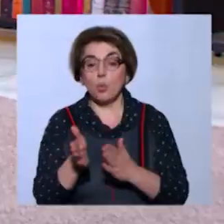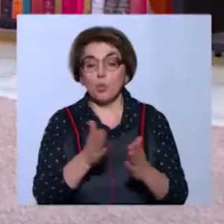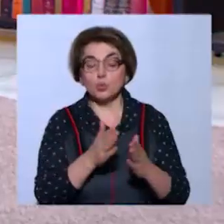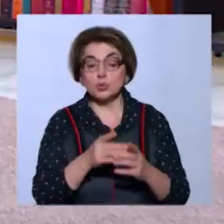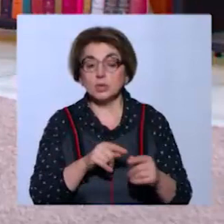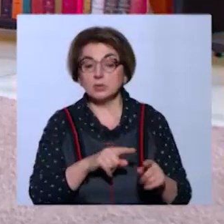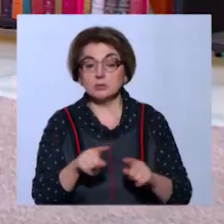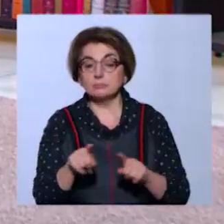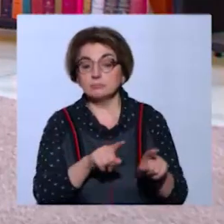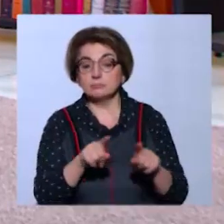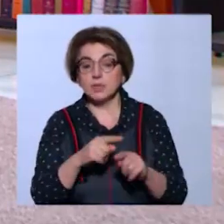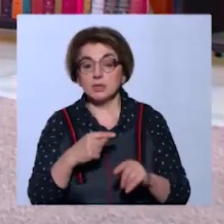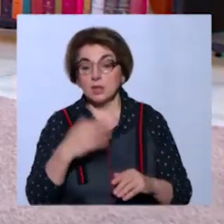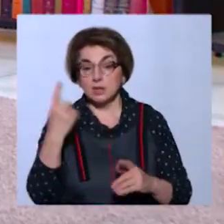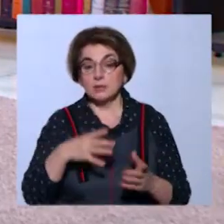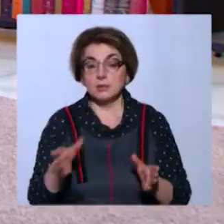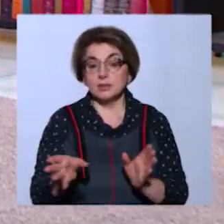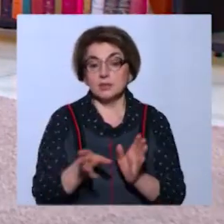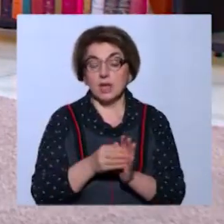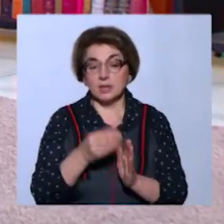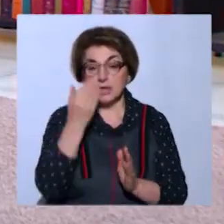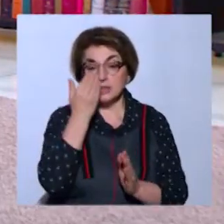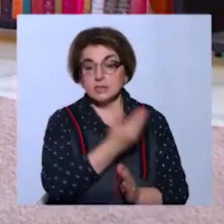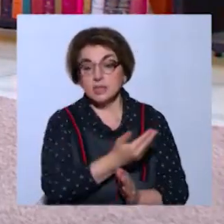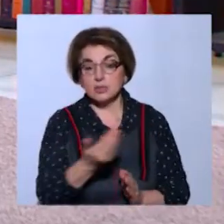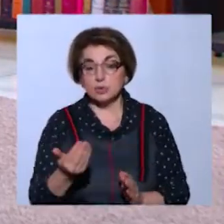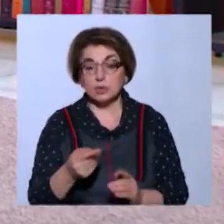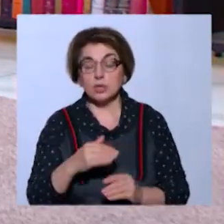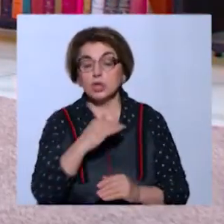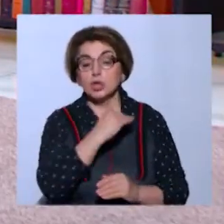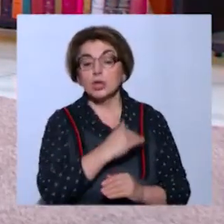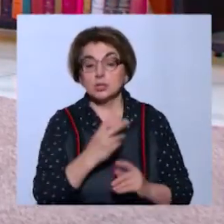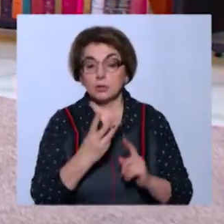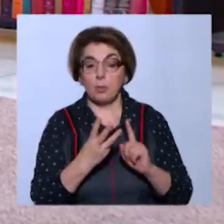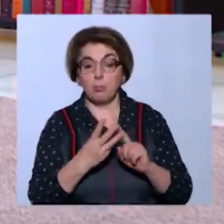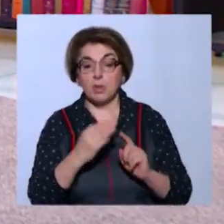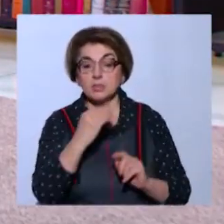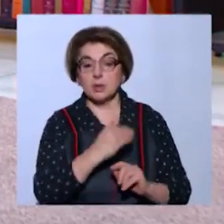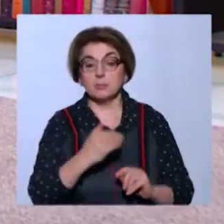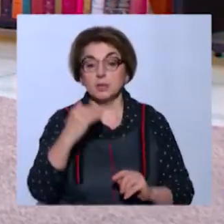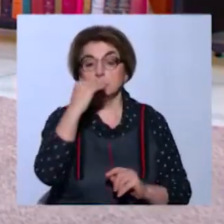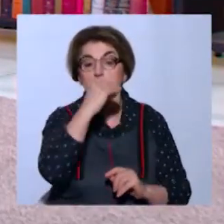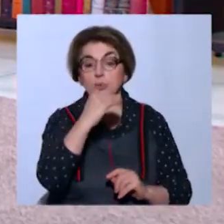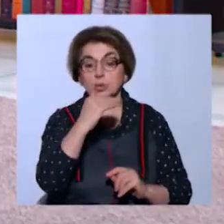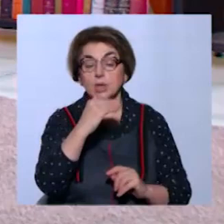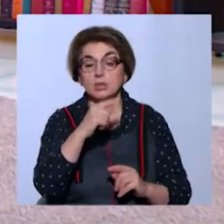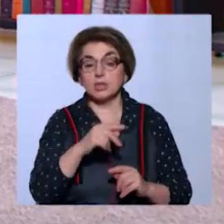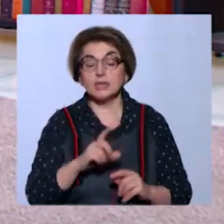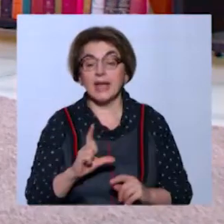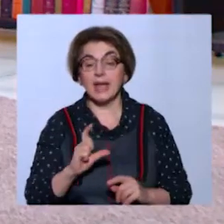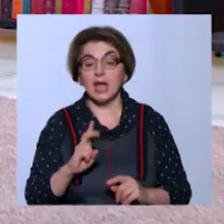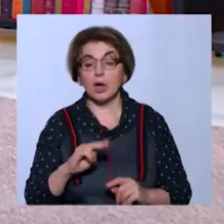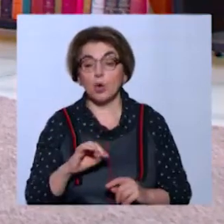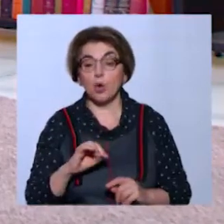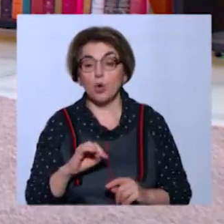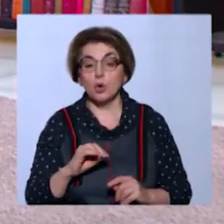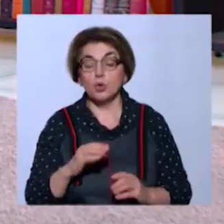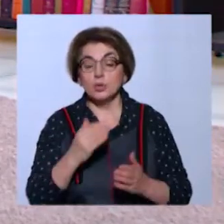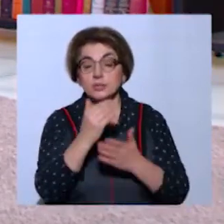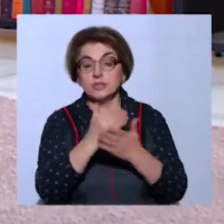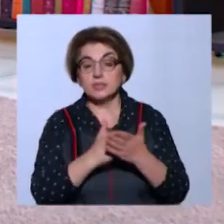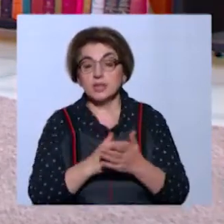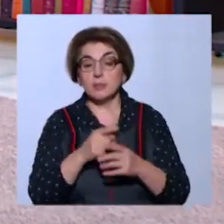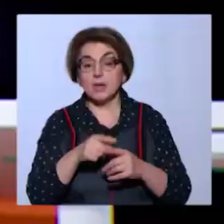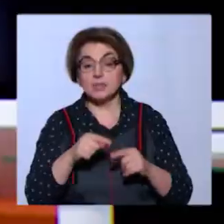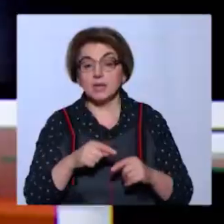შესწავლა თანასაზოგადოებაზე. შემდეგი დონე ეს არის ეკოსისტემური. ეკოსისტემა არის თანასაზოგადოებისა